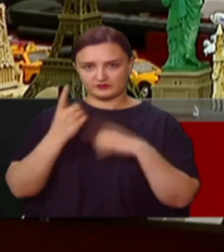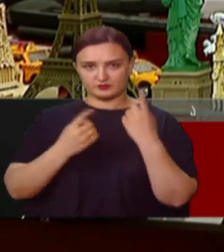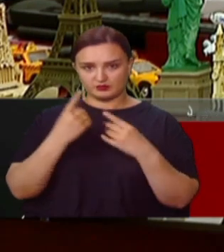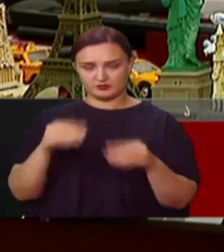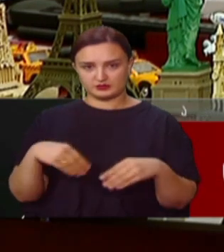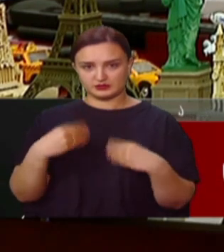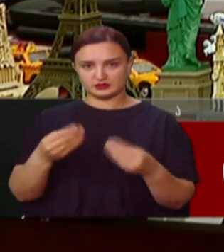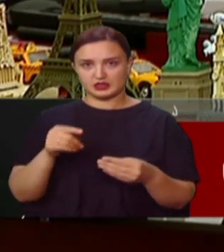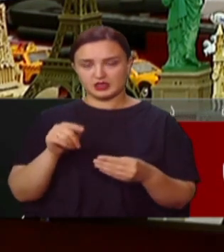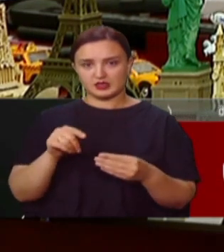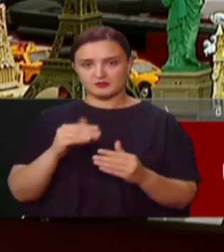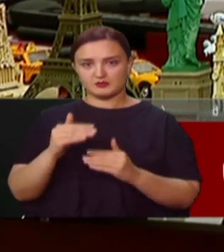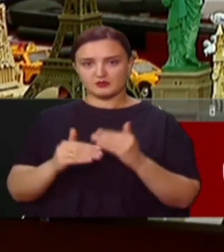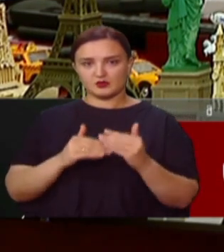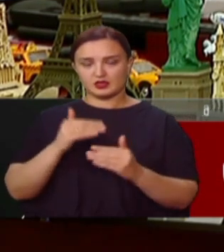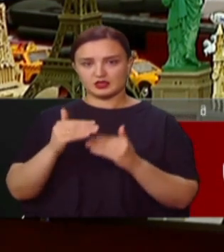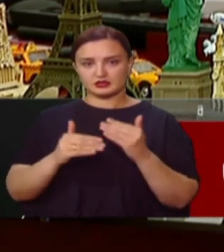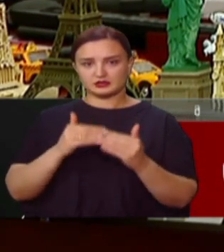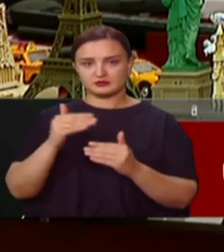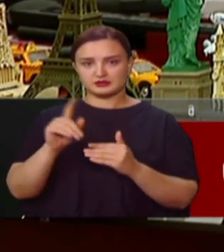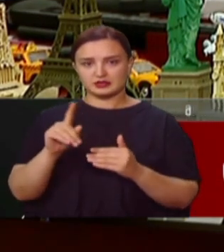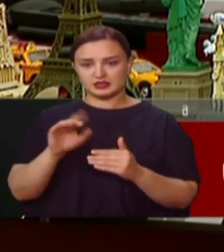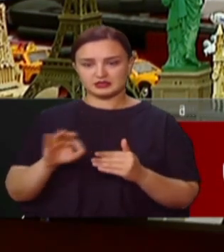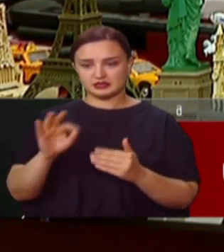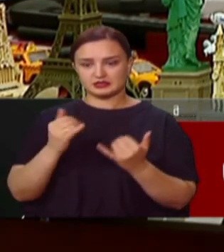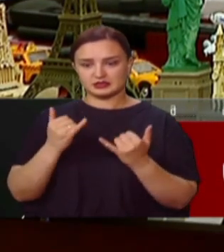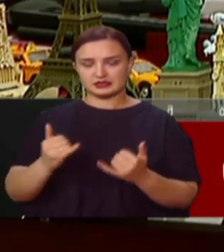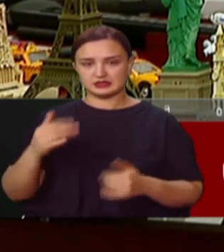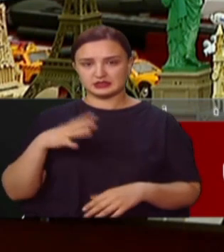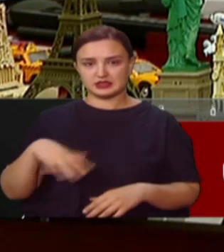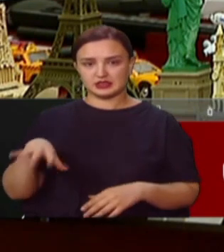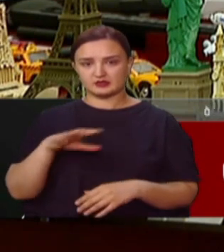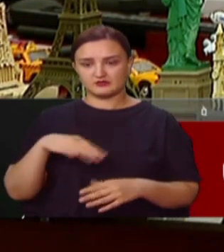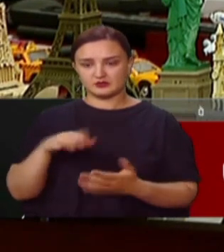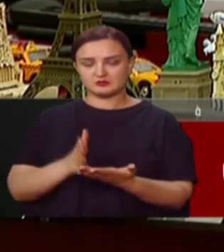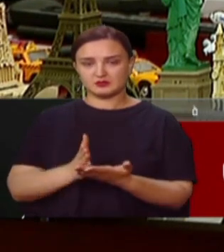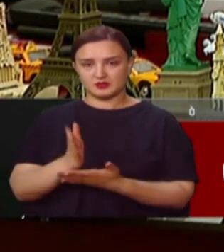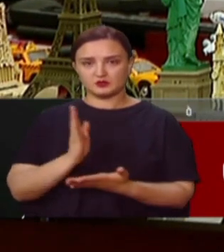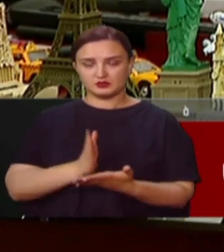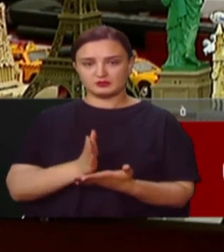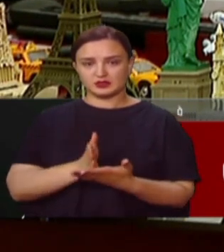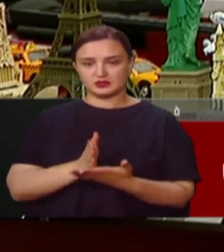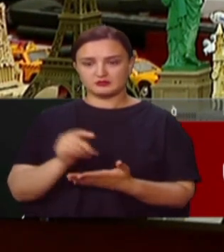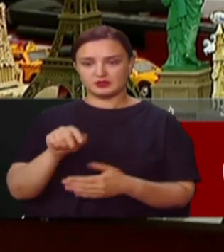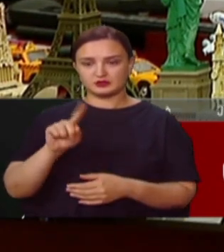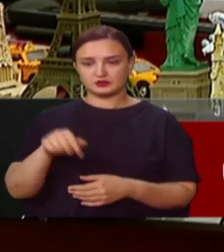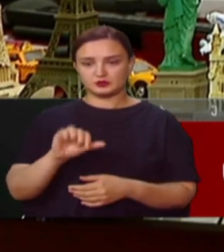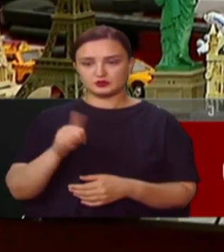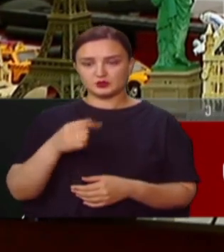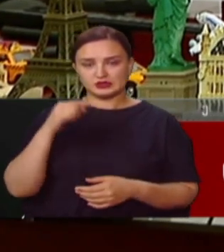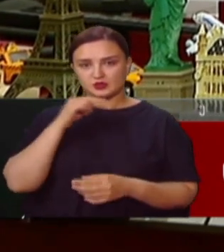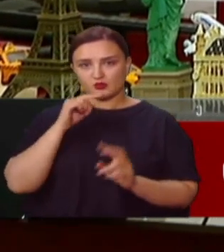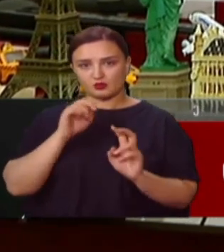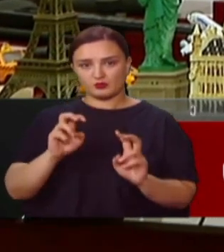ინფორმაცია იმ პროგრესსა და პერსპექტივებზე, რაც დღეს საქართველოს მიმართულებით არსებობს, მათ შორის როგორც